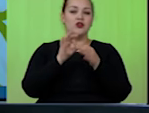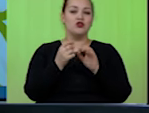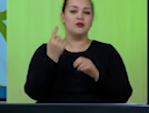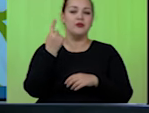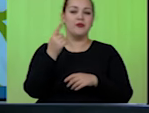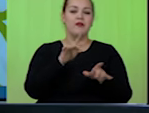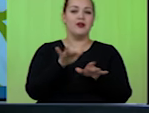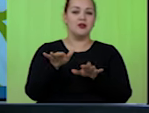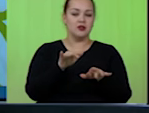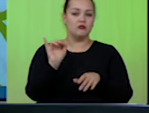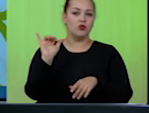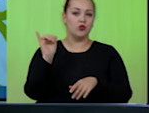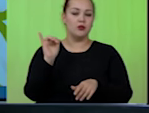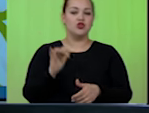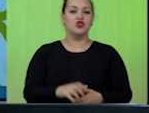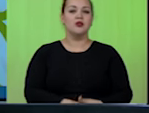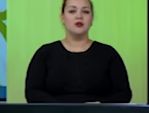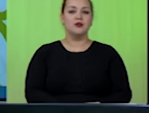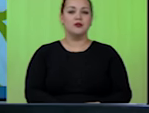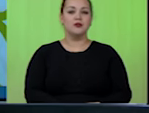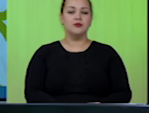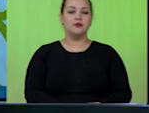первое действие умножения?